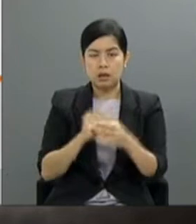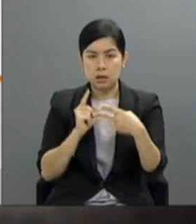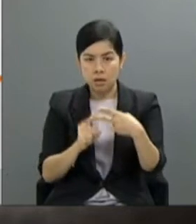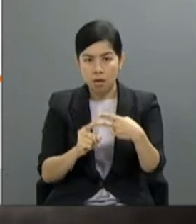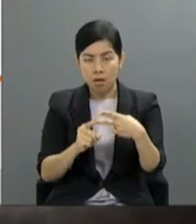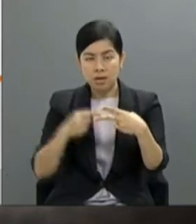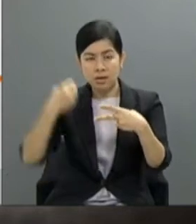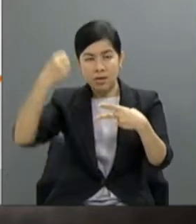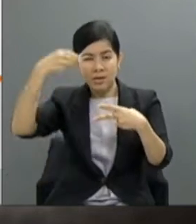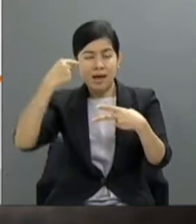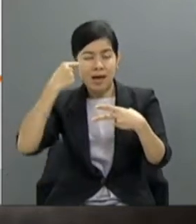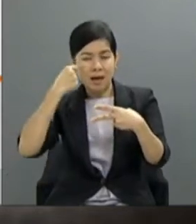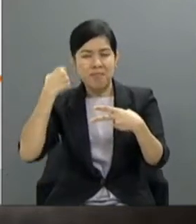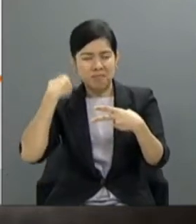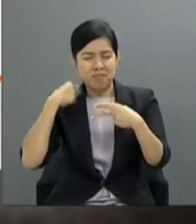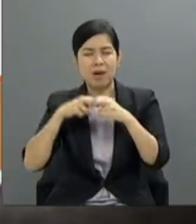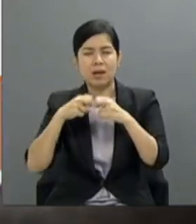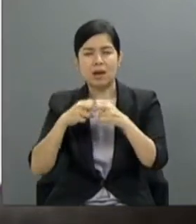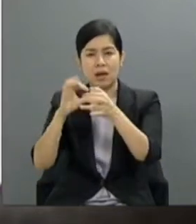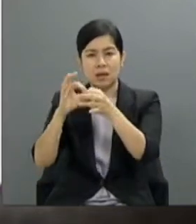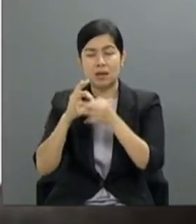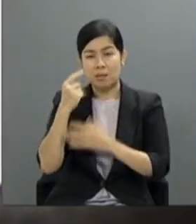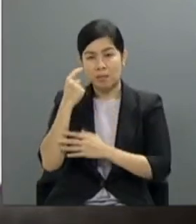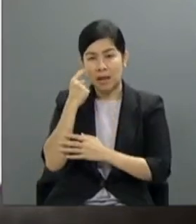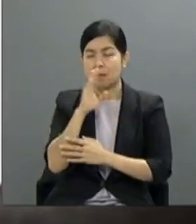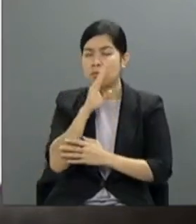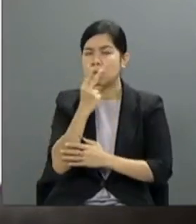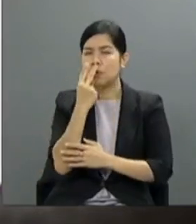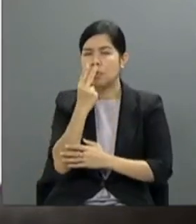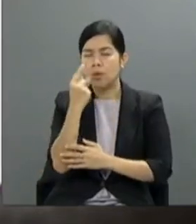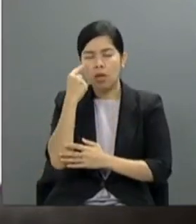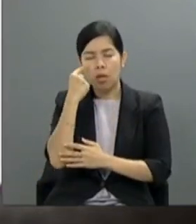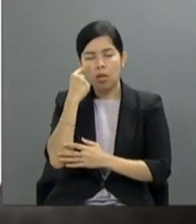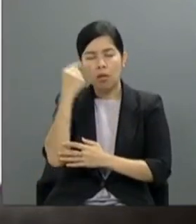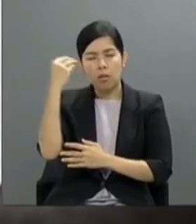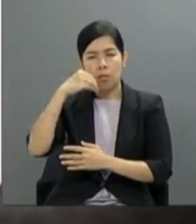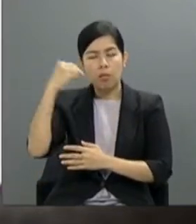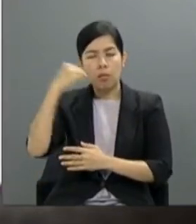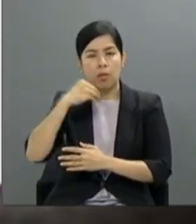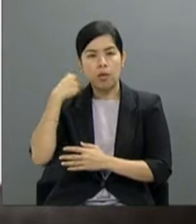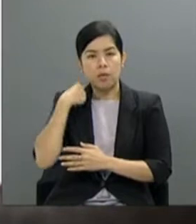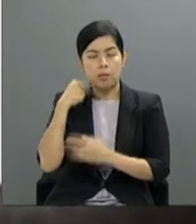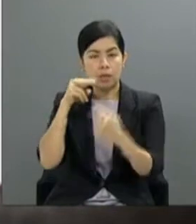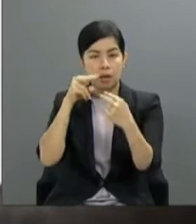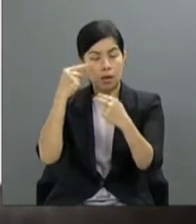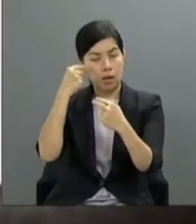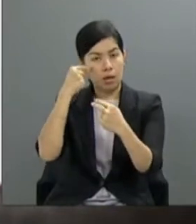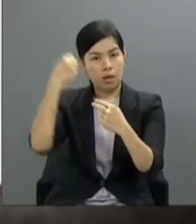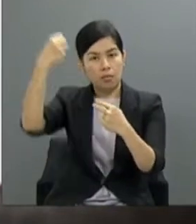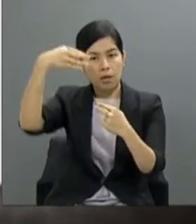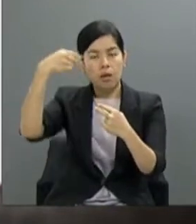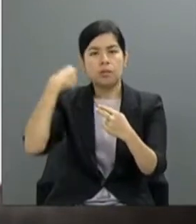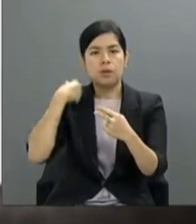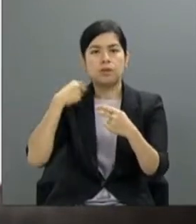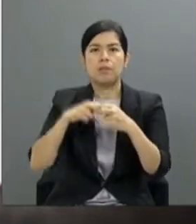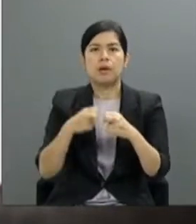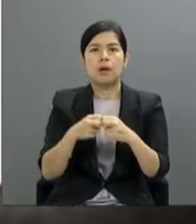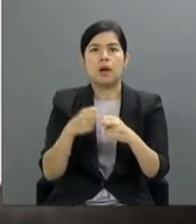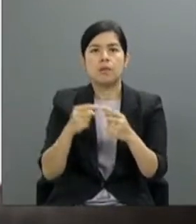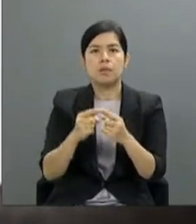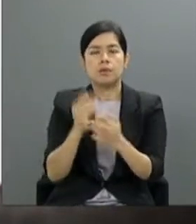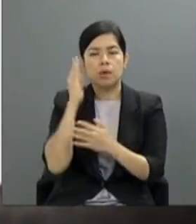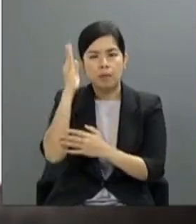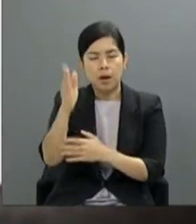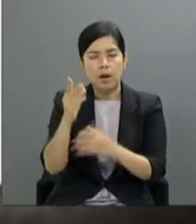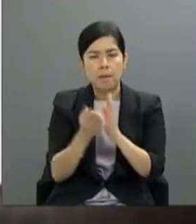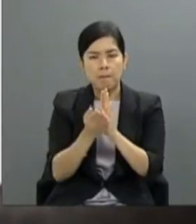ทำให้มีผลต่อสายตาจ้องมากหรือว่าดูมากมันก็อาจจะมีปัญหาเรื่องไอ้หลายๆปีก็อาจจะเป็นต้อกระจกเป็น